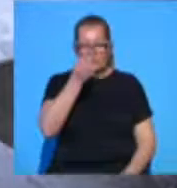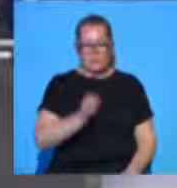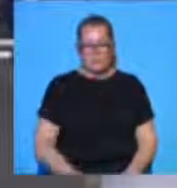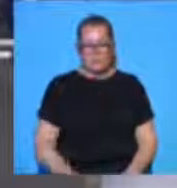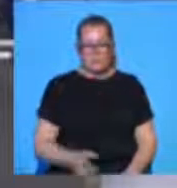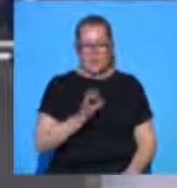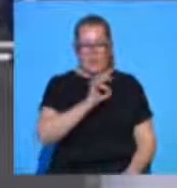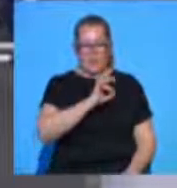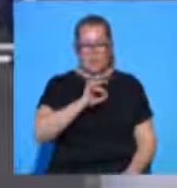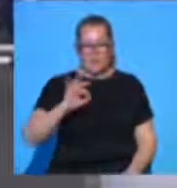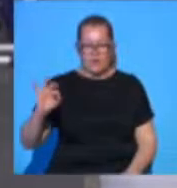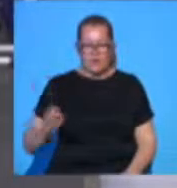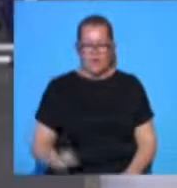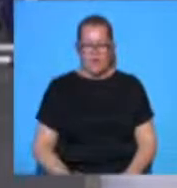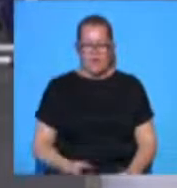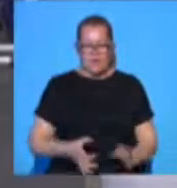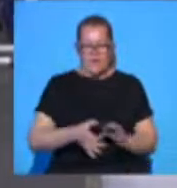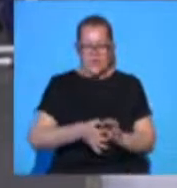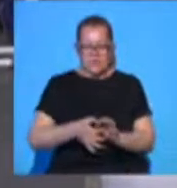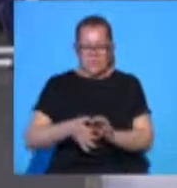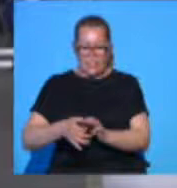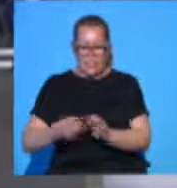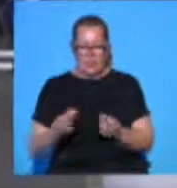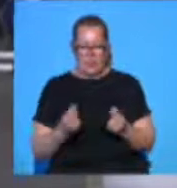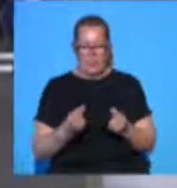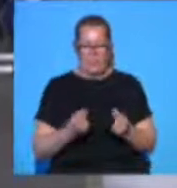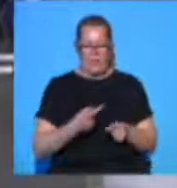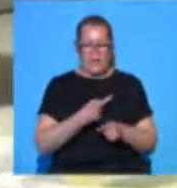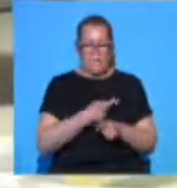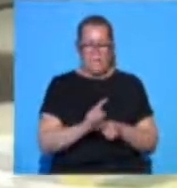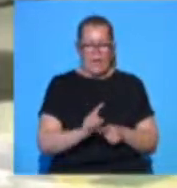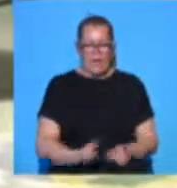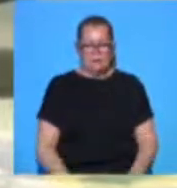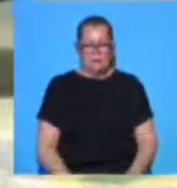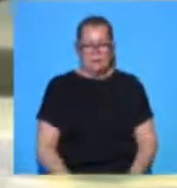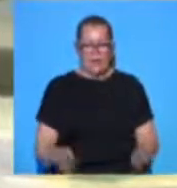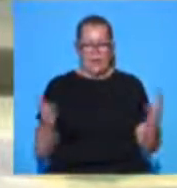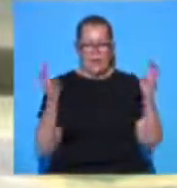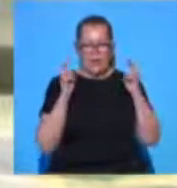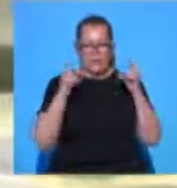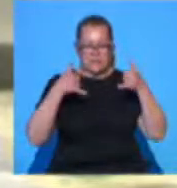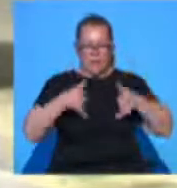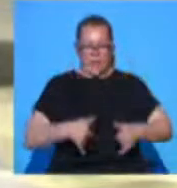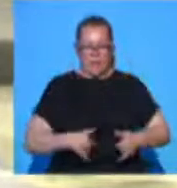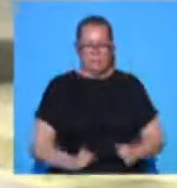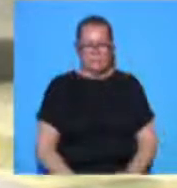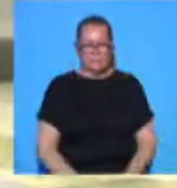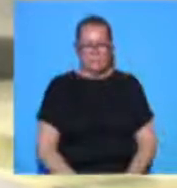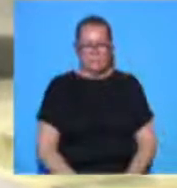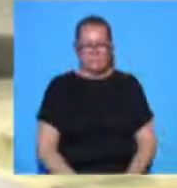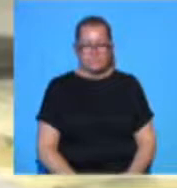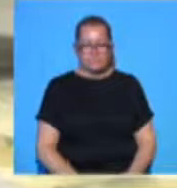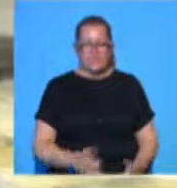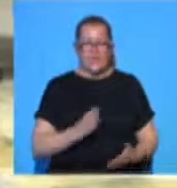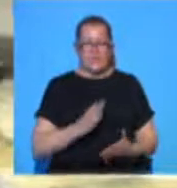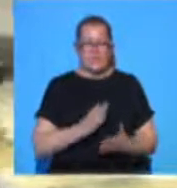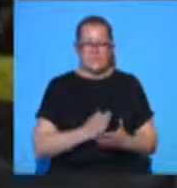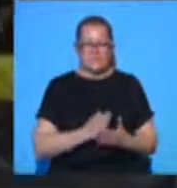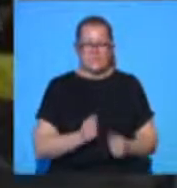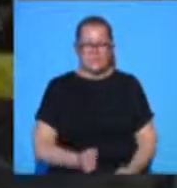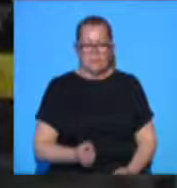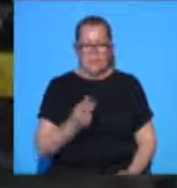declarat că din cauza disfuncționalității lanțurilor de aprovizionare s-a ajuns în această situație, iar aceste lanțuri